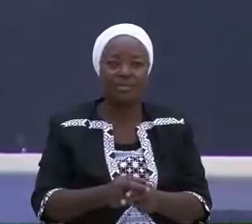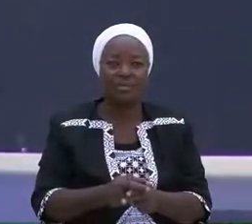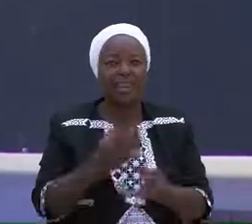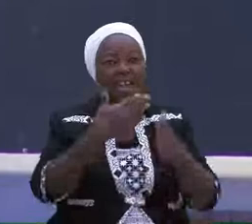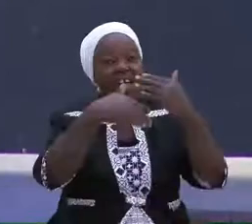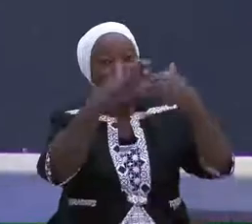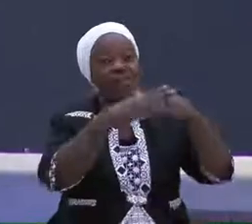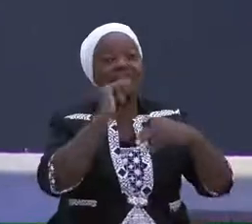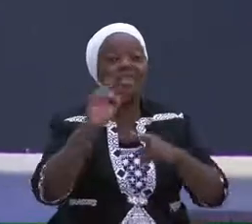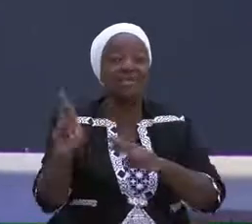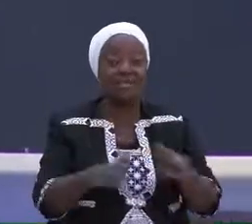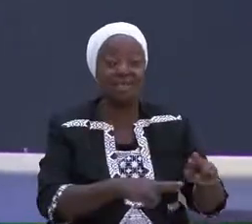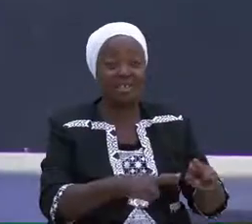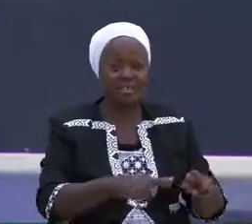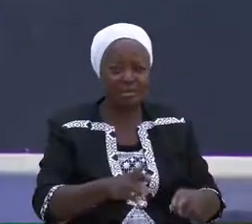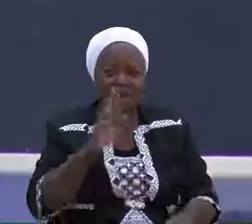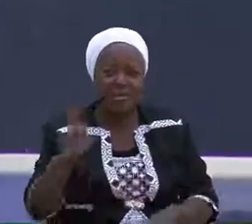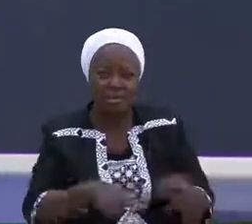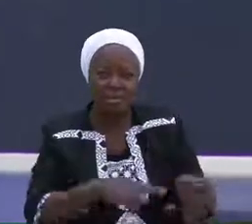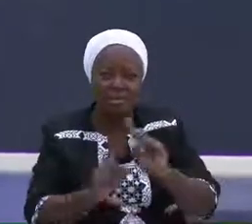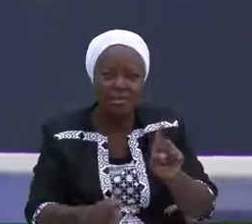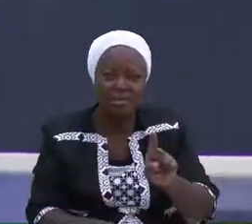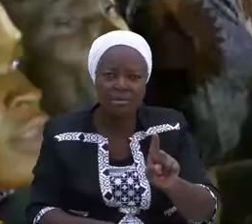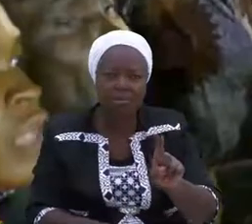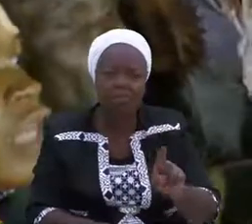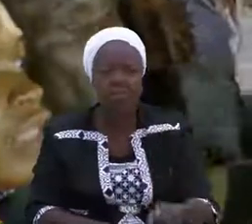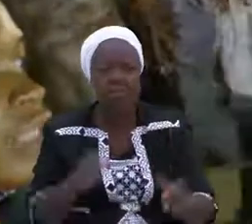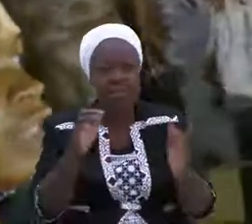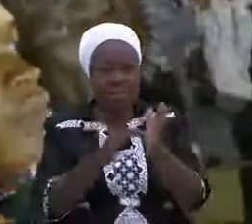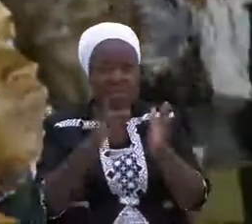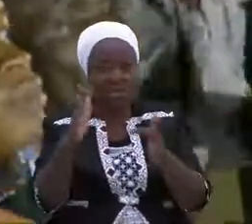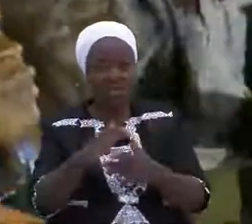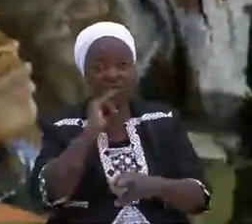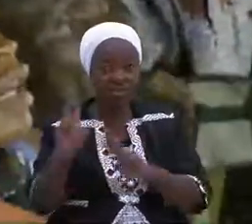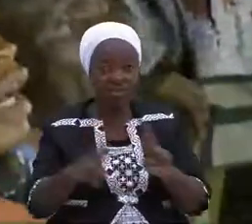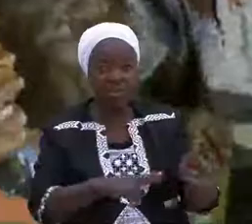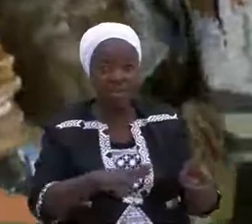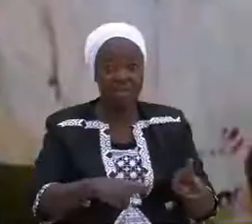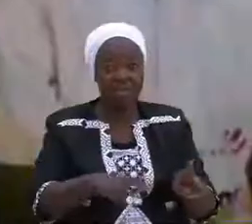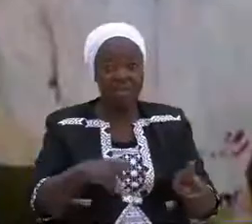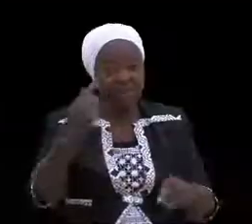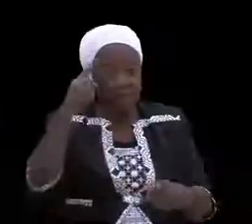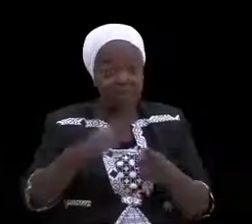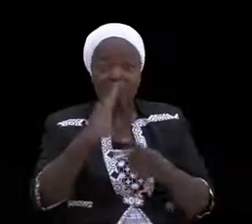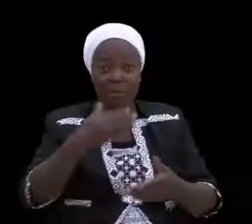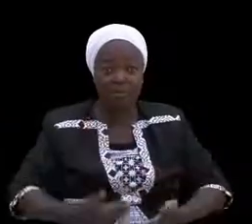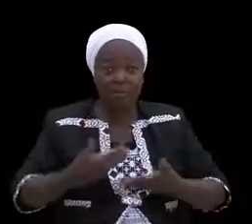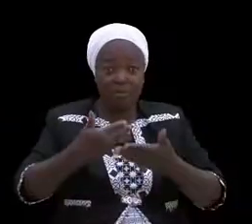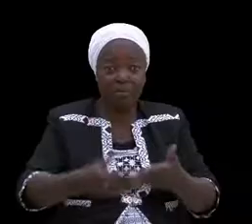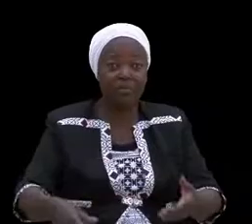Le ciel est prêt. Est-ce que toi tu es prêt? Jésus est prêt pour toi, pour te sauver. Est-ce que toi tu es